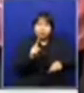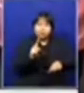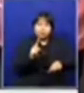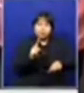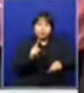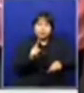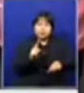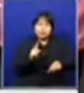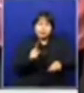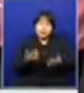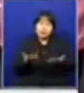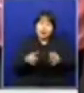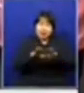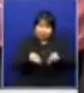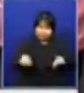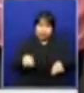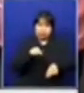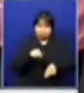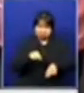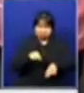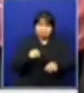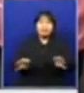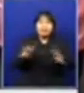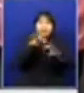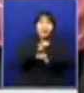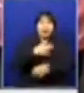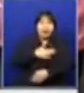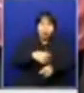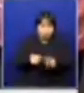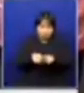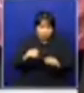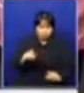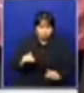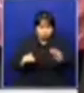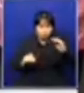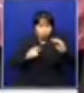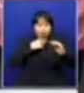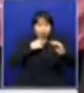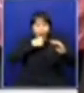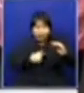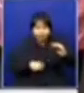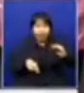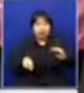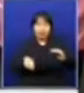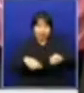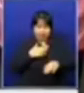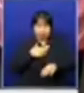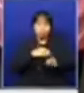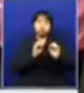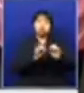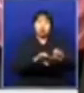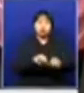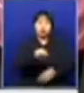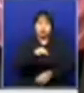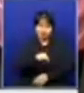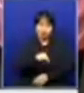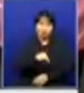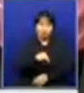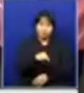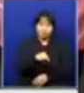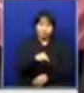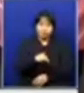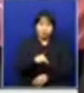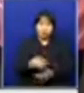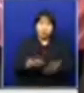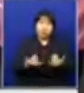เดียวกันเด็กเท่านั้นที่จะมาดูแลแทนเราปลูกฝังเข้าไว้ท่านจะเห็นว่าการบรรย